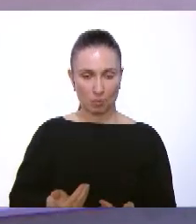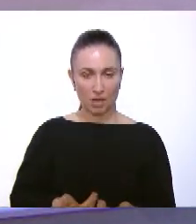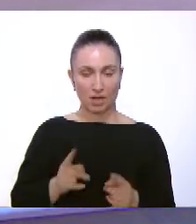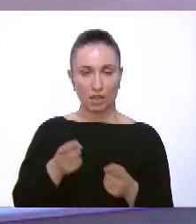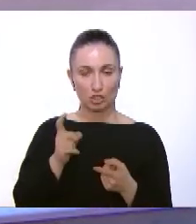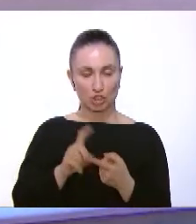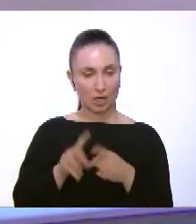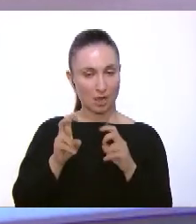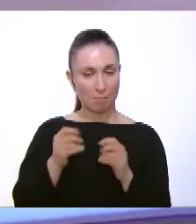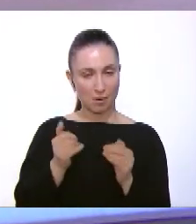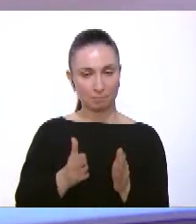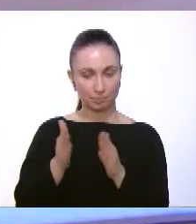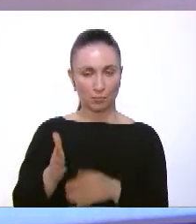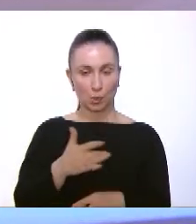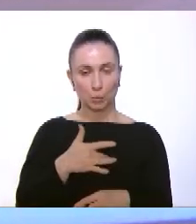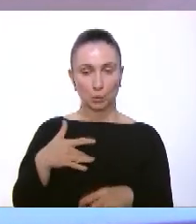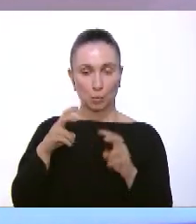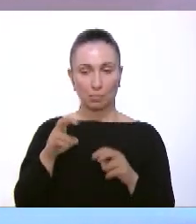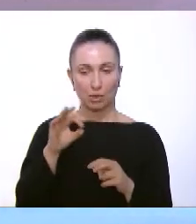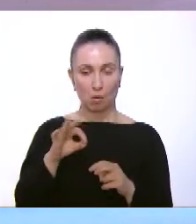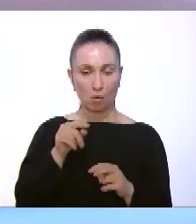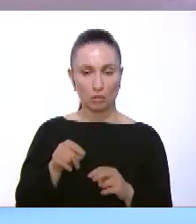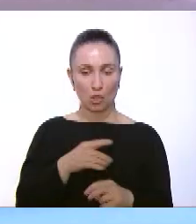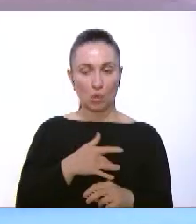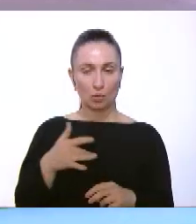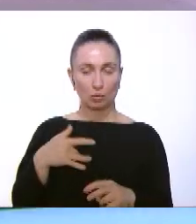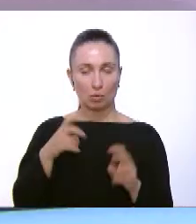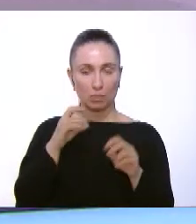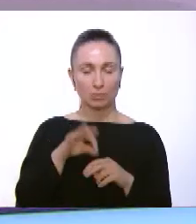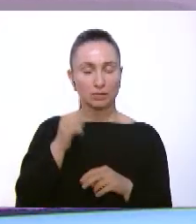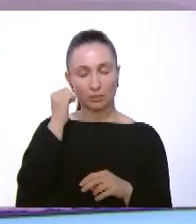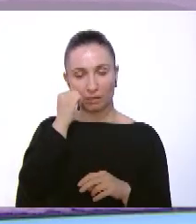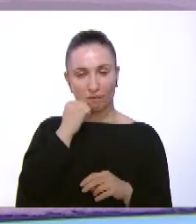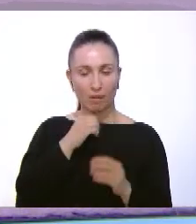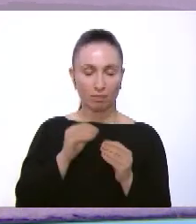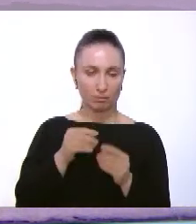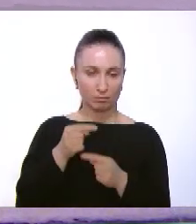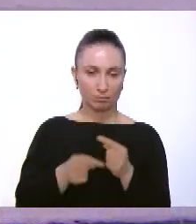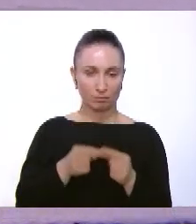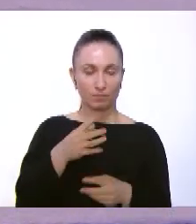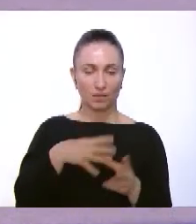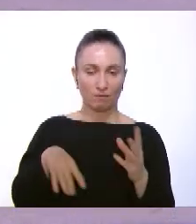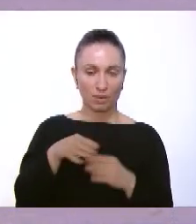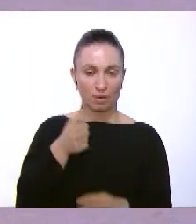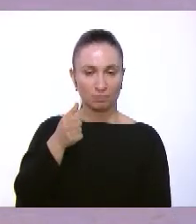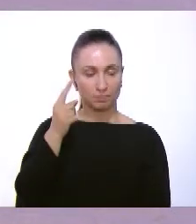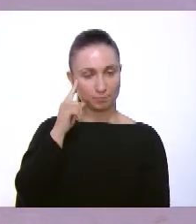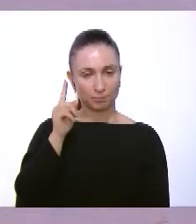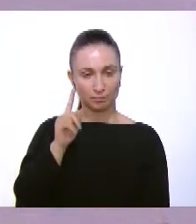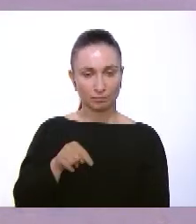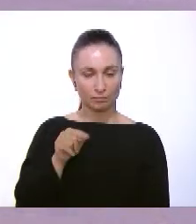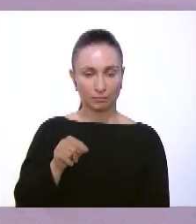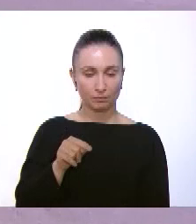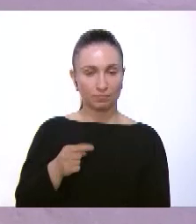შეეხება ტუბერკულოზს. ტუბერკულოზი რომ უძველესი დაავადებაა, ეგ ყველას კარგად